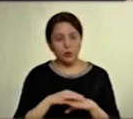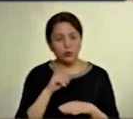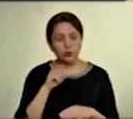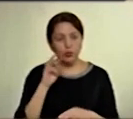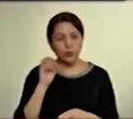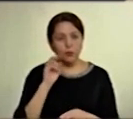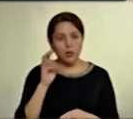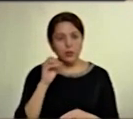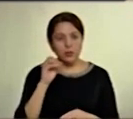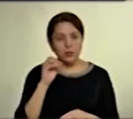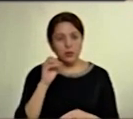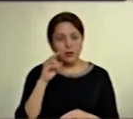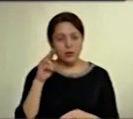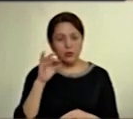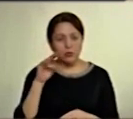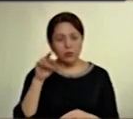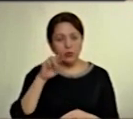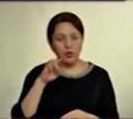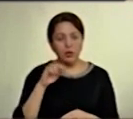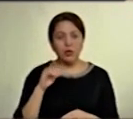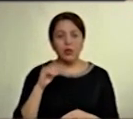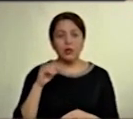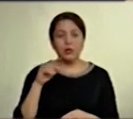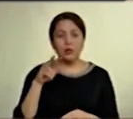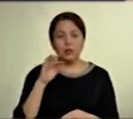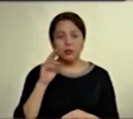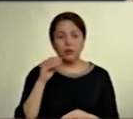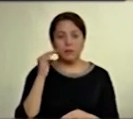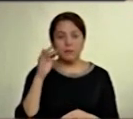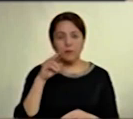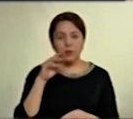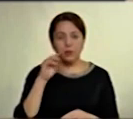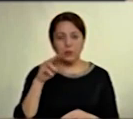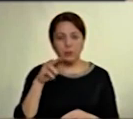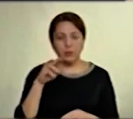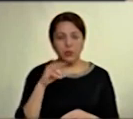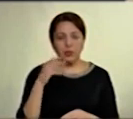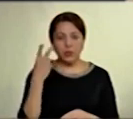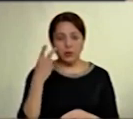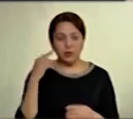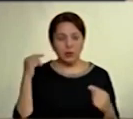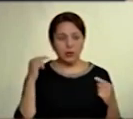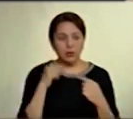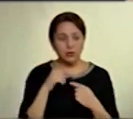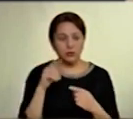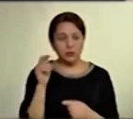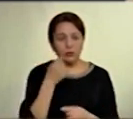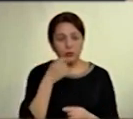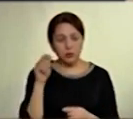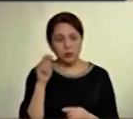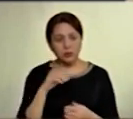Makedoniya podshosi Filip II'ga qarshi kurashga chaqira boshlaydi. Lekin ushbu demak,